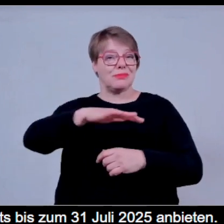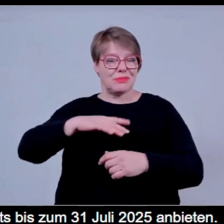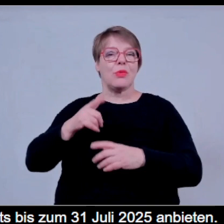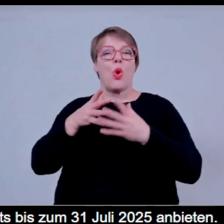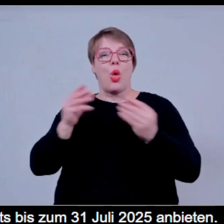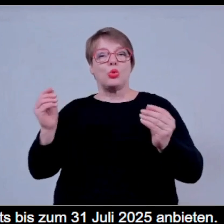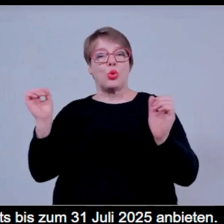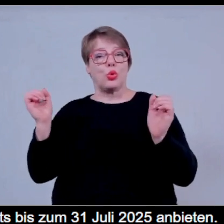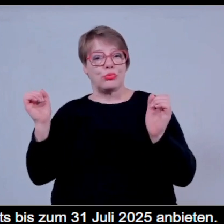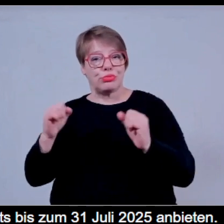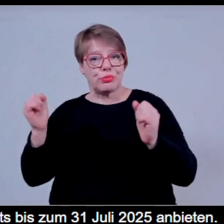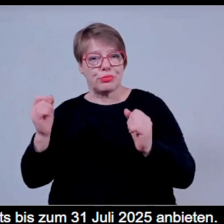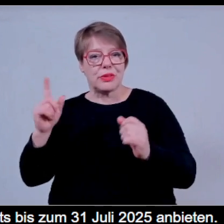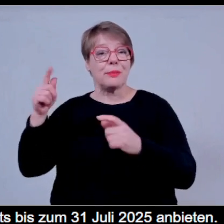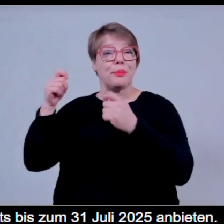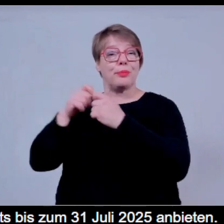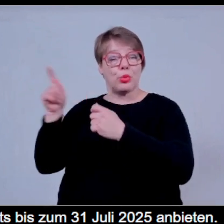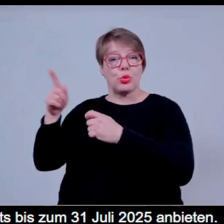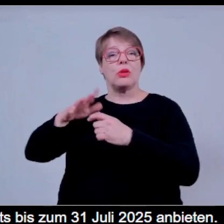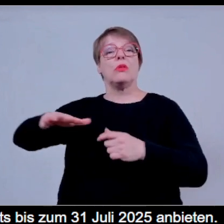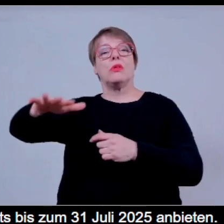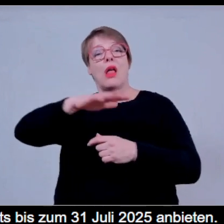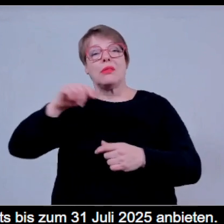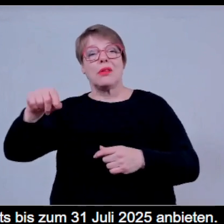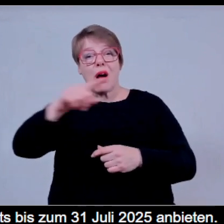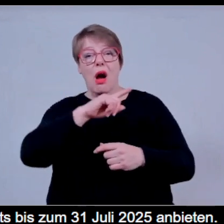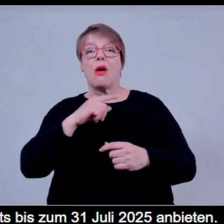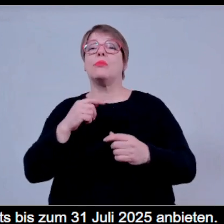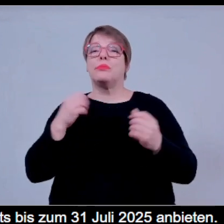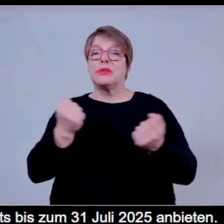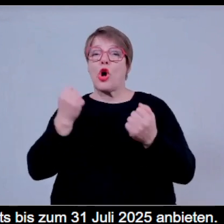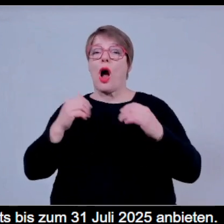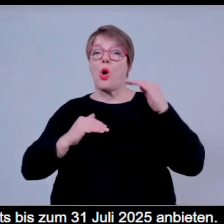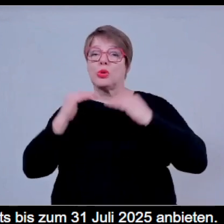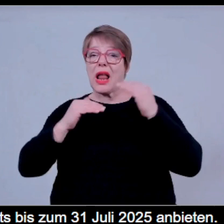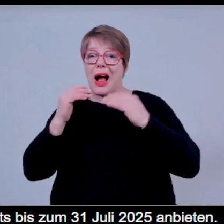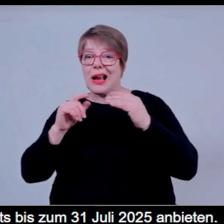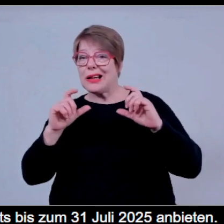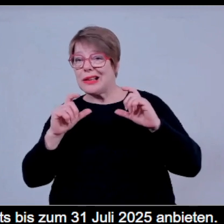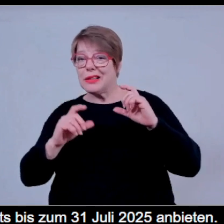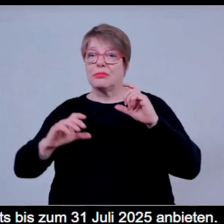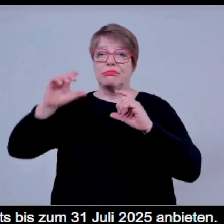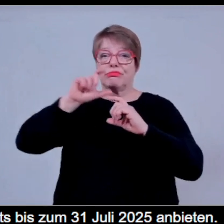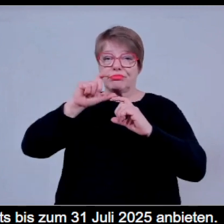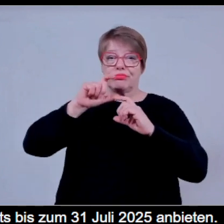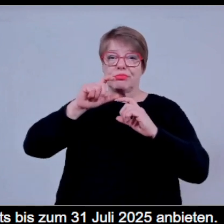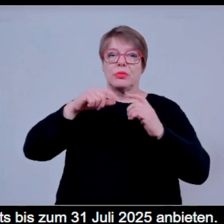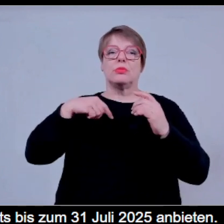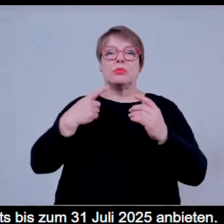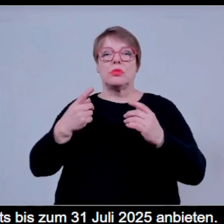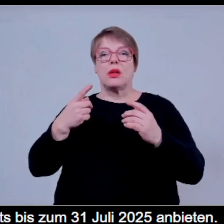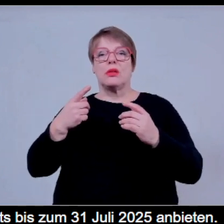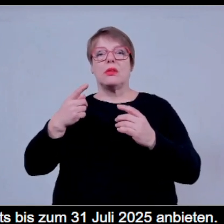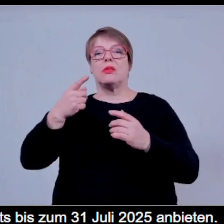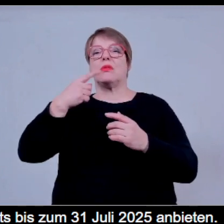Da können wir es entsprechend umsetzen. Aber in den Verkehrsverbünden sind natürlich die Verkehrsverbünde und die Kommunen gefordert.